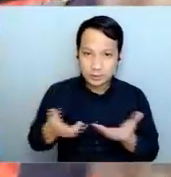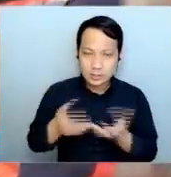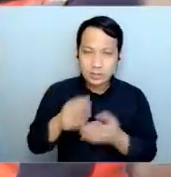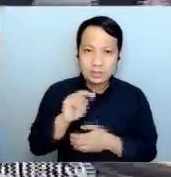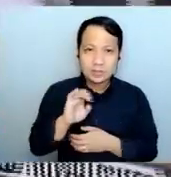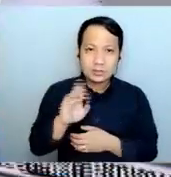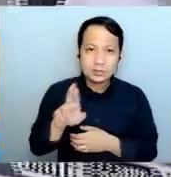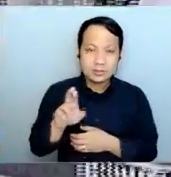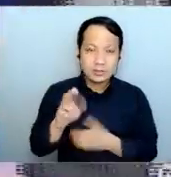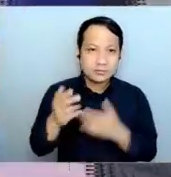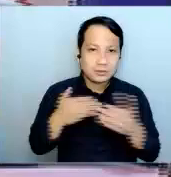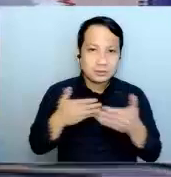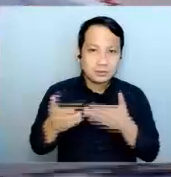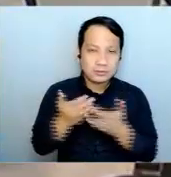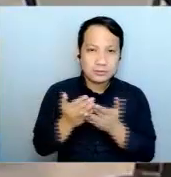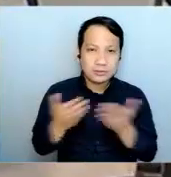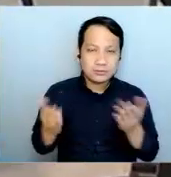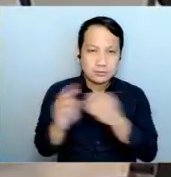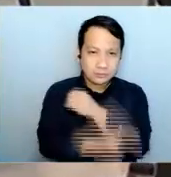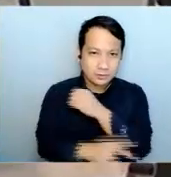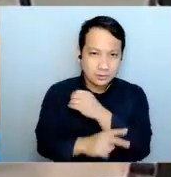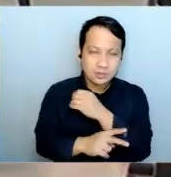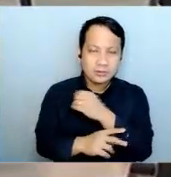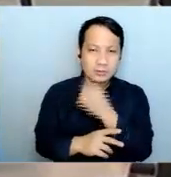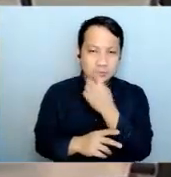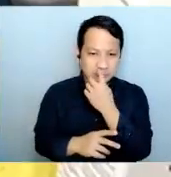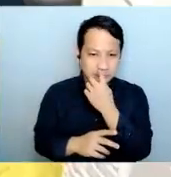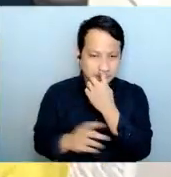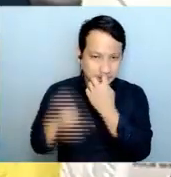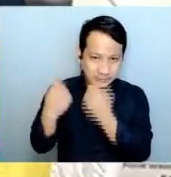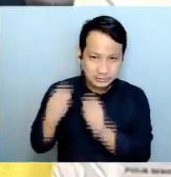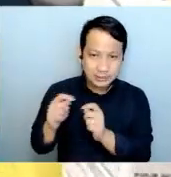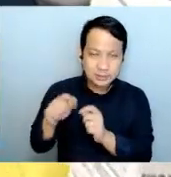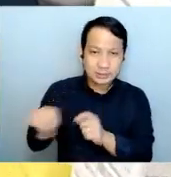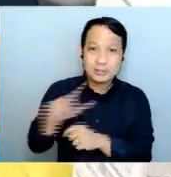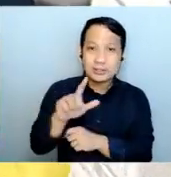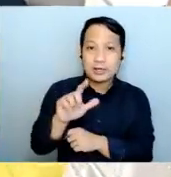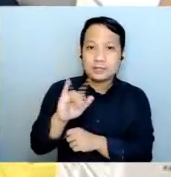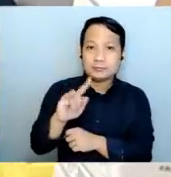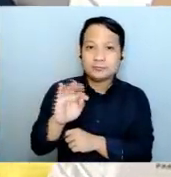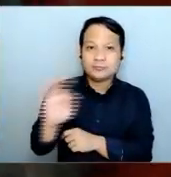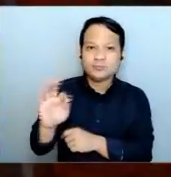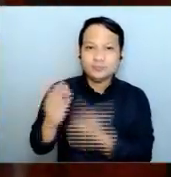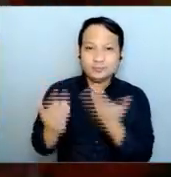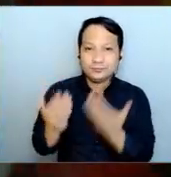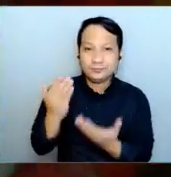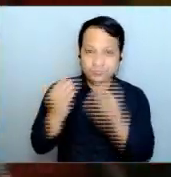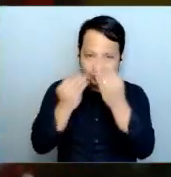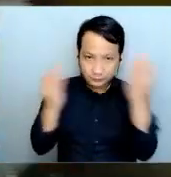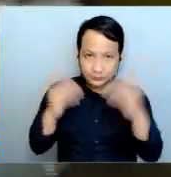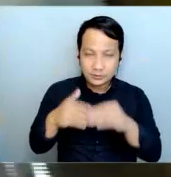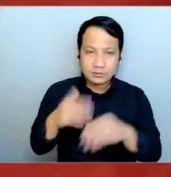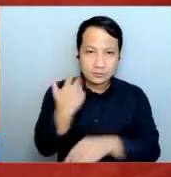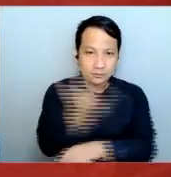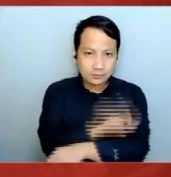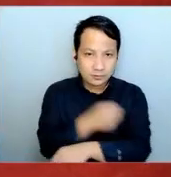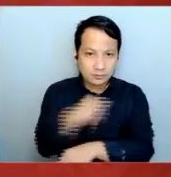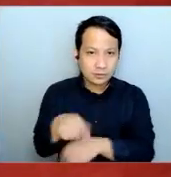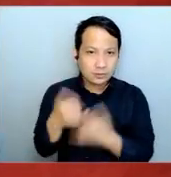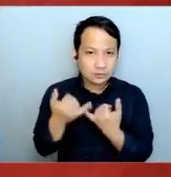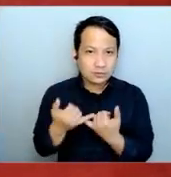at iba pang probinsya at lungsod. Sisikapin din ng IATF na paigtingin ang pagbabakuna sa panahong ito.